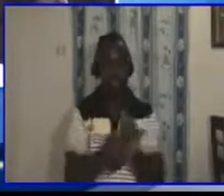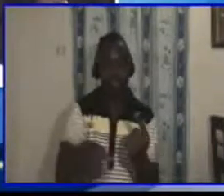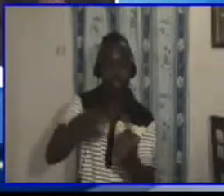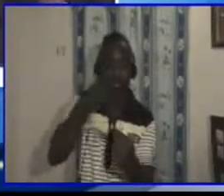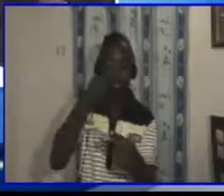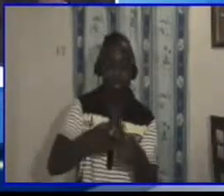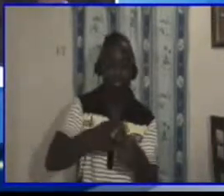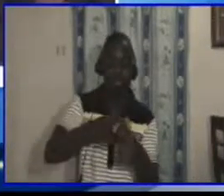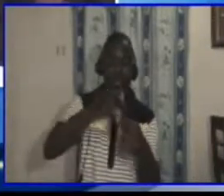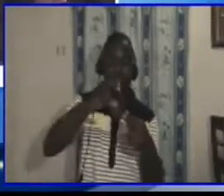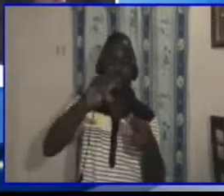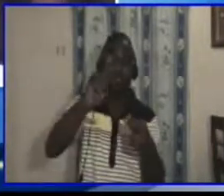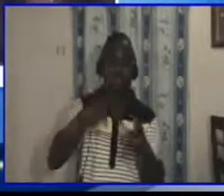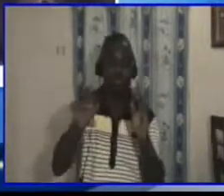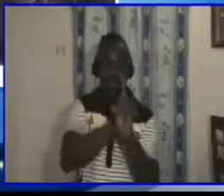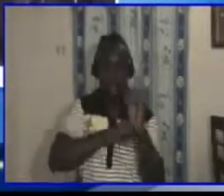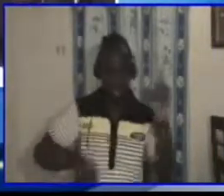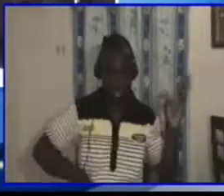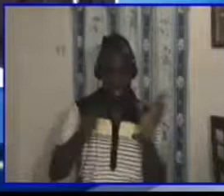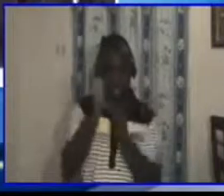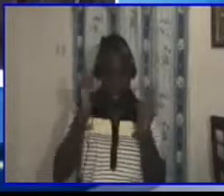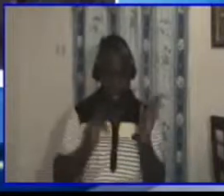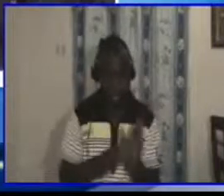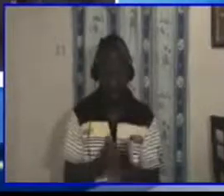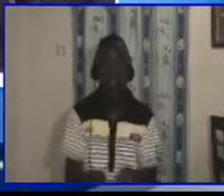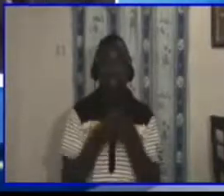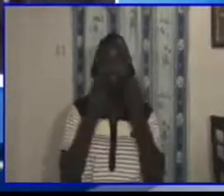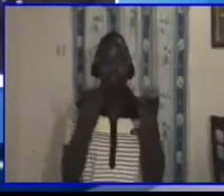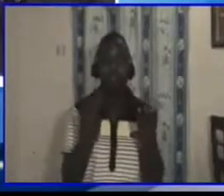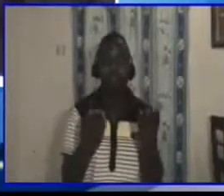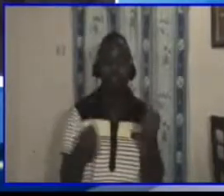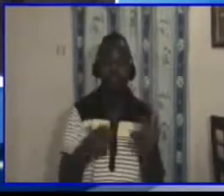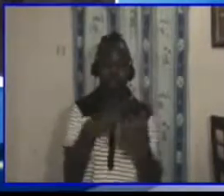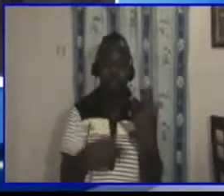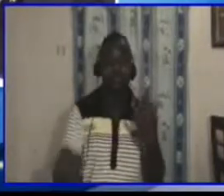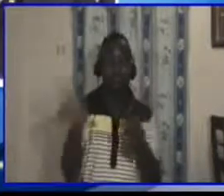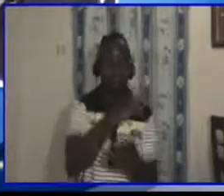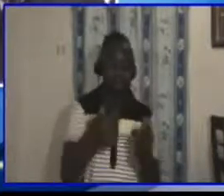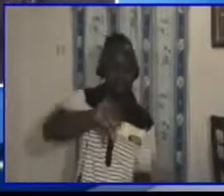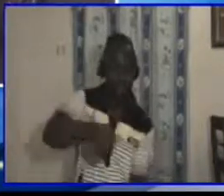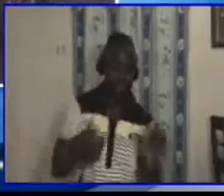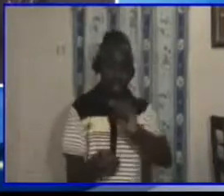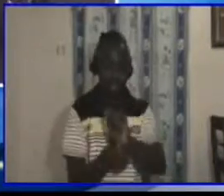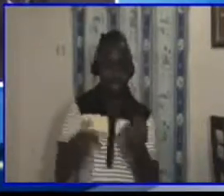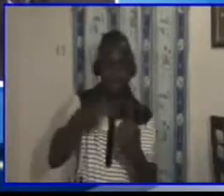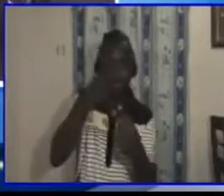udito questo furono battezzati nel nome del signore gesù